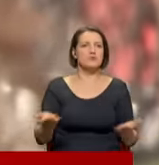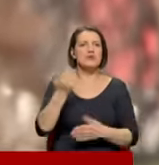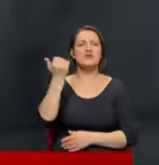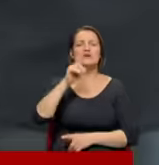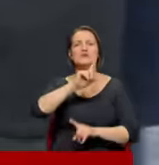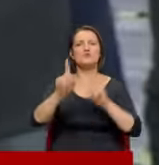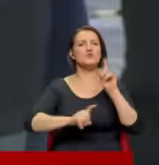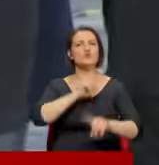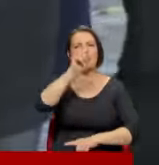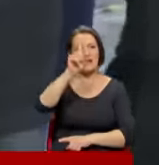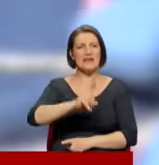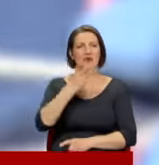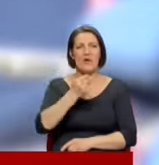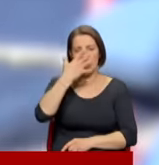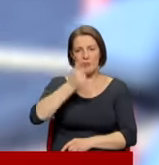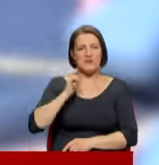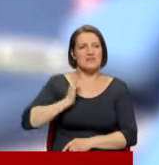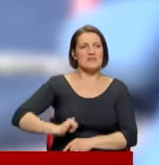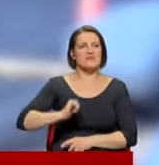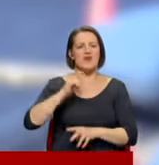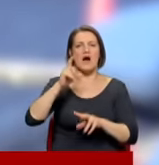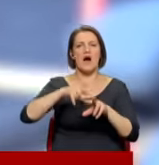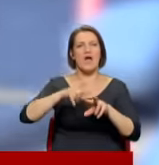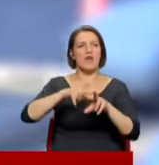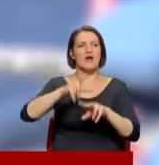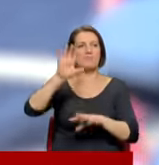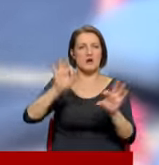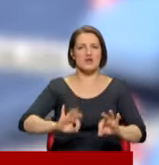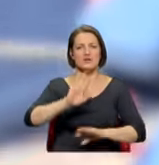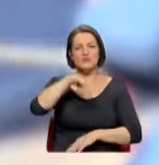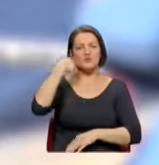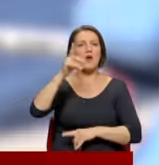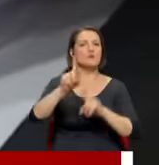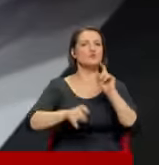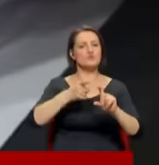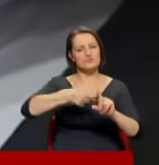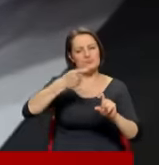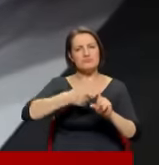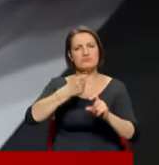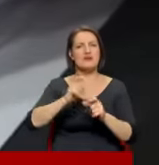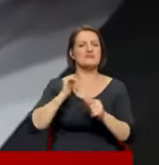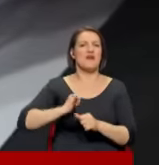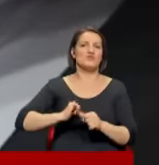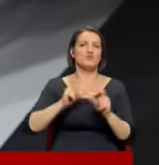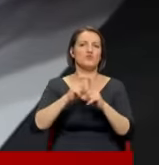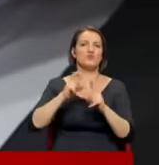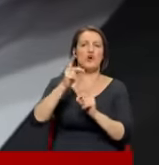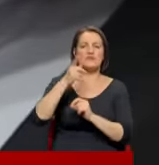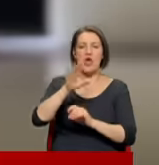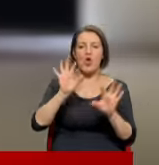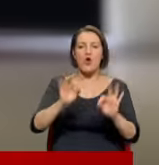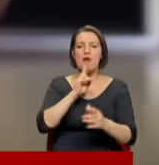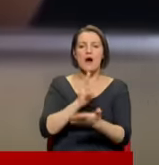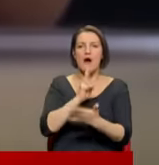Cinayet soruşturmasını ilk olarak nöbetçi savcı Ayhan Ay başlattı. Sonrasında soruşturmayı savcı Durdu Özer yürüttü. Önemli